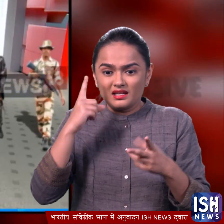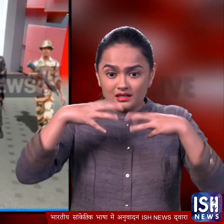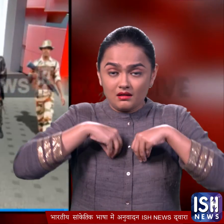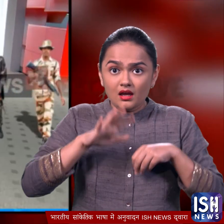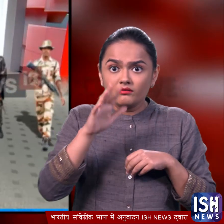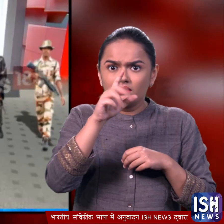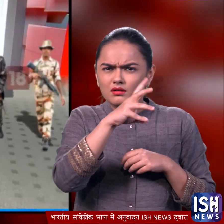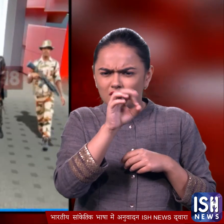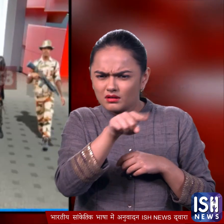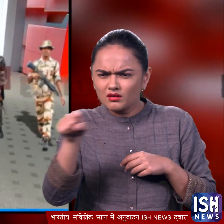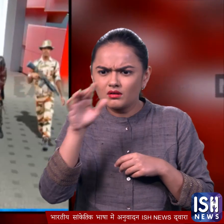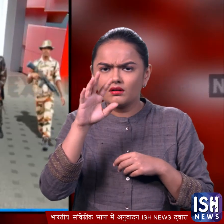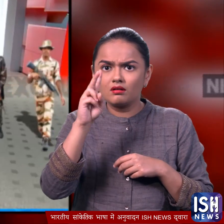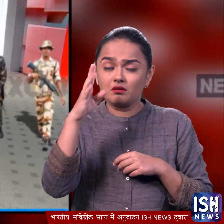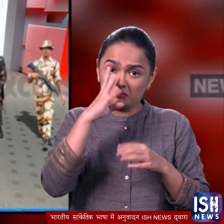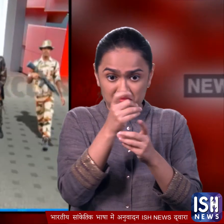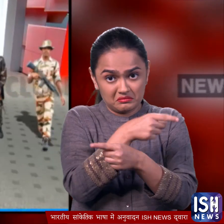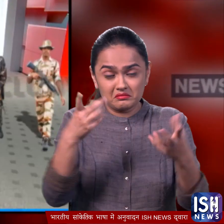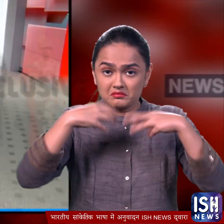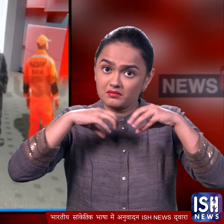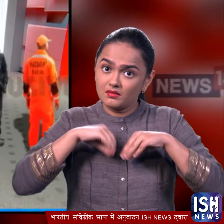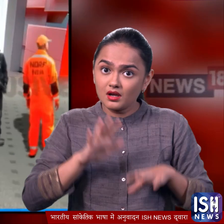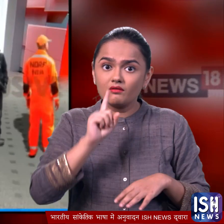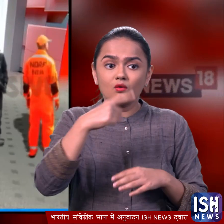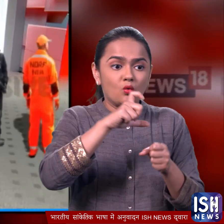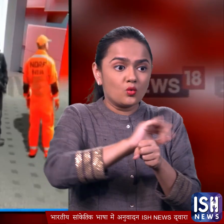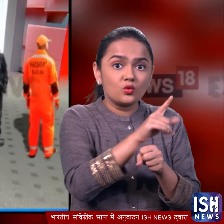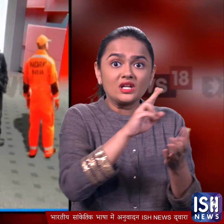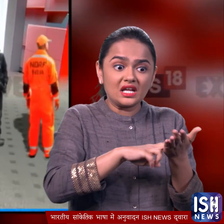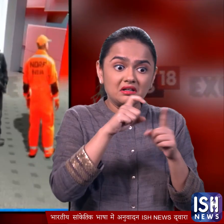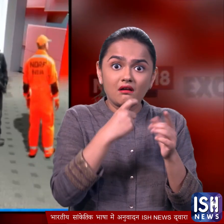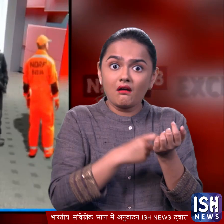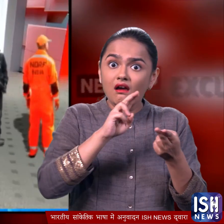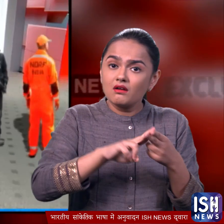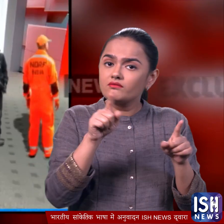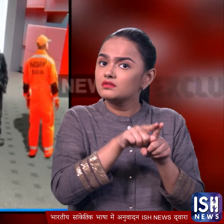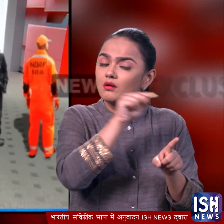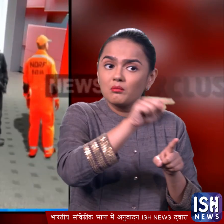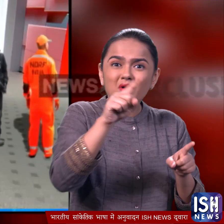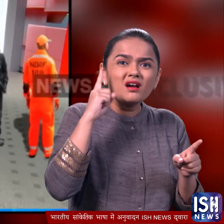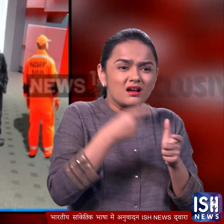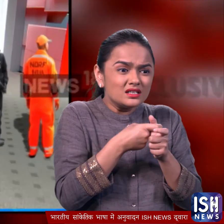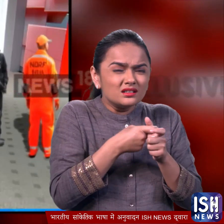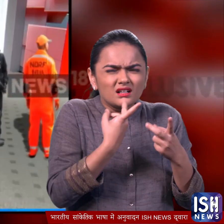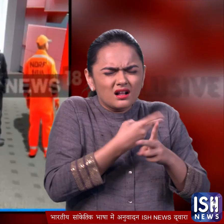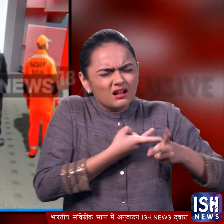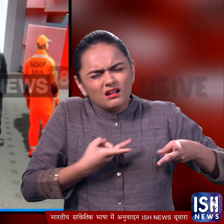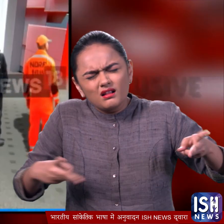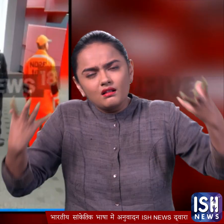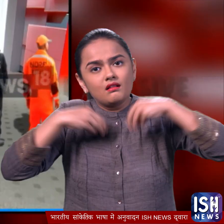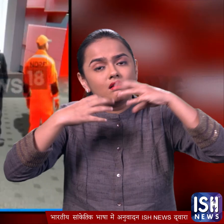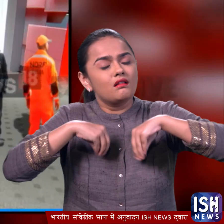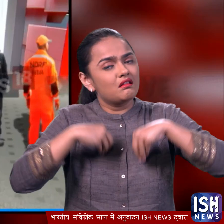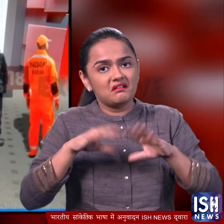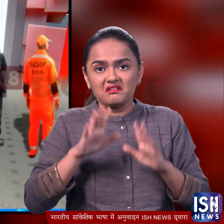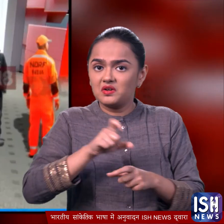सीमा बल के भी 79 जवानों को कोरोना हो गया। इसके अलावा कोरोना की मार से एनएसजी और एनडीआरएफ भी नहीं बच पाई और दोनों ही फोर्स के 3-3 जवान